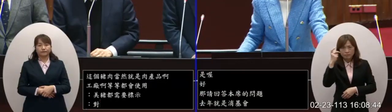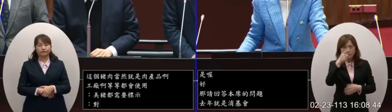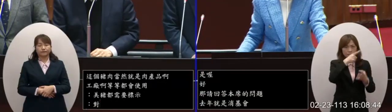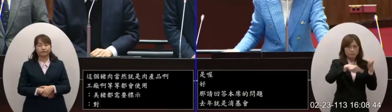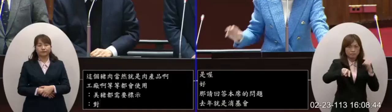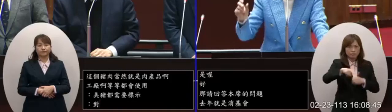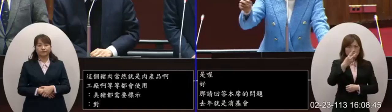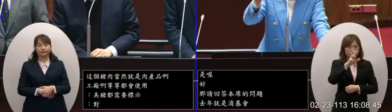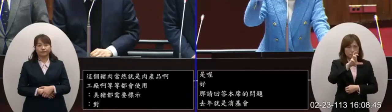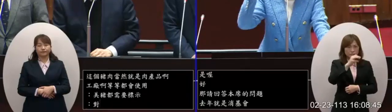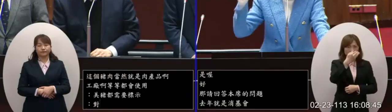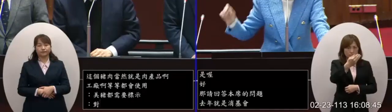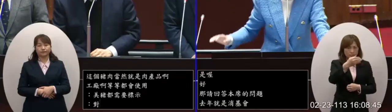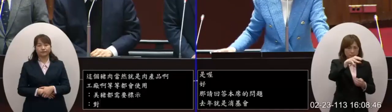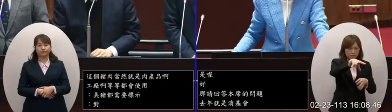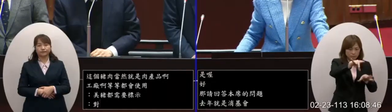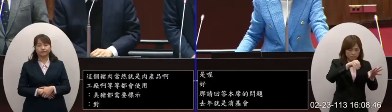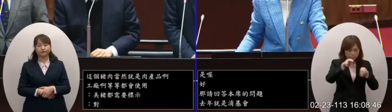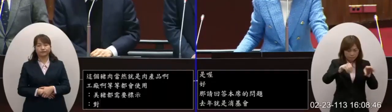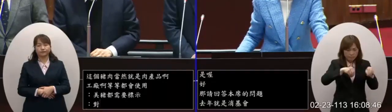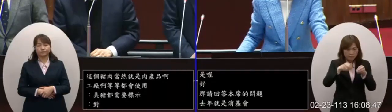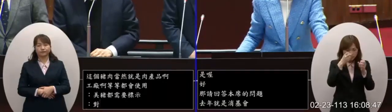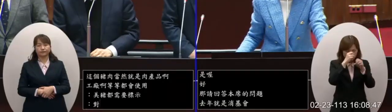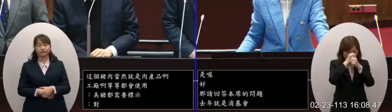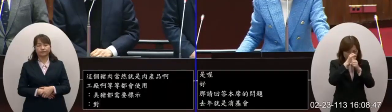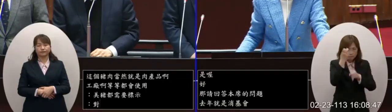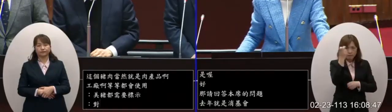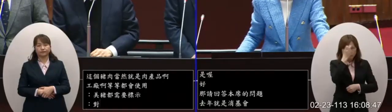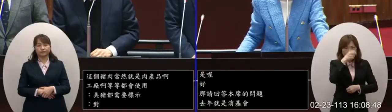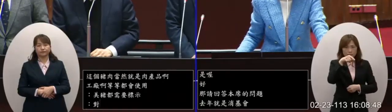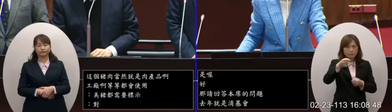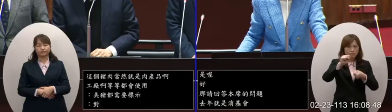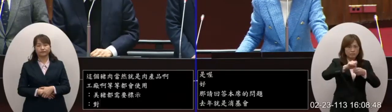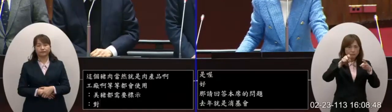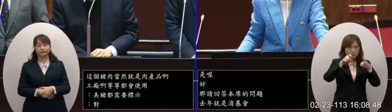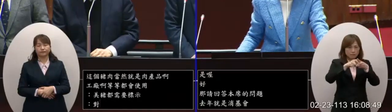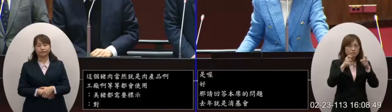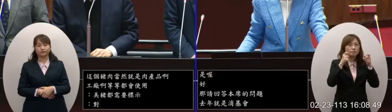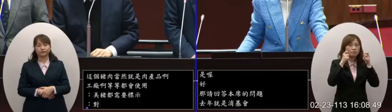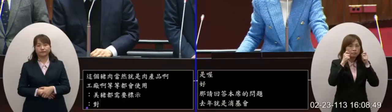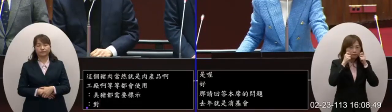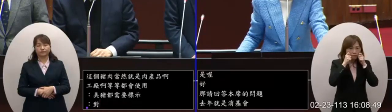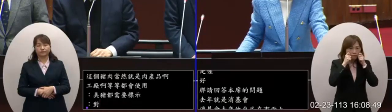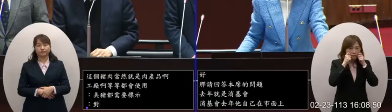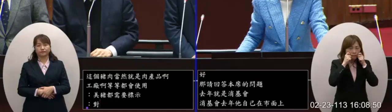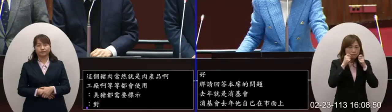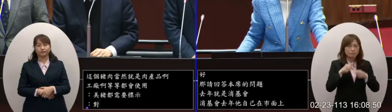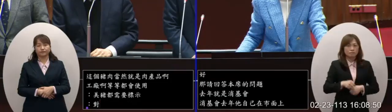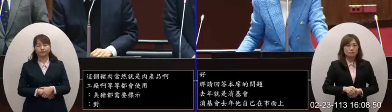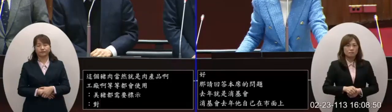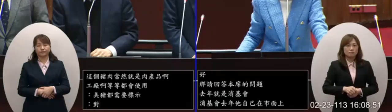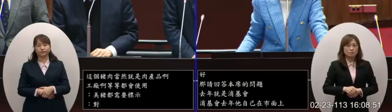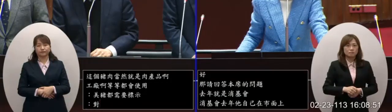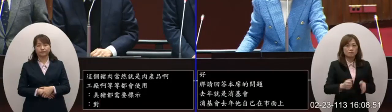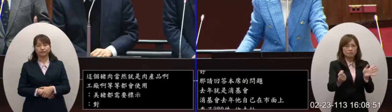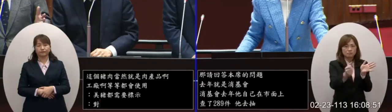289件，他去抽这些所有的加工品，没有一件标美猪。